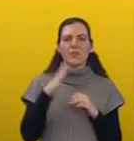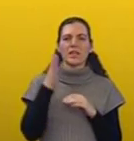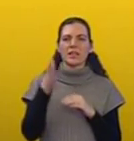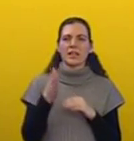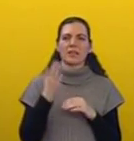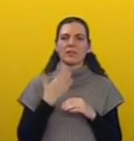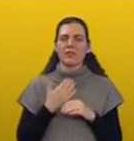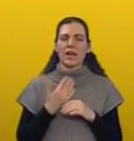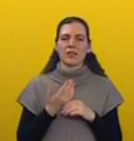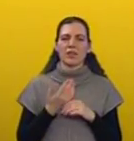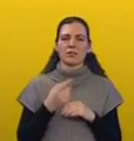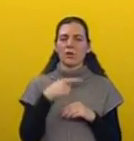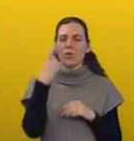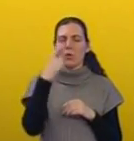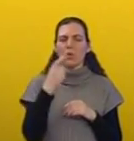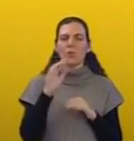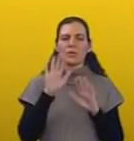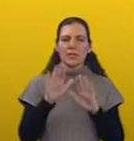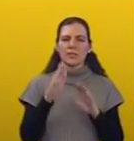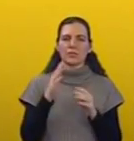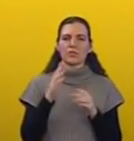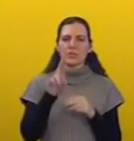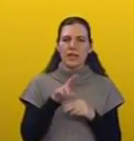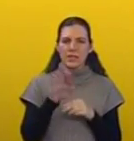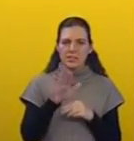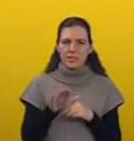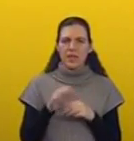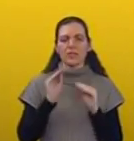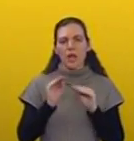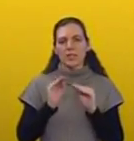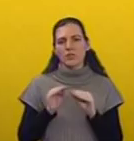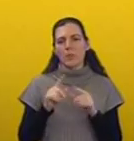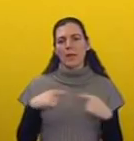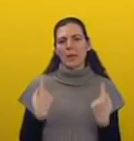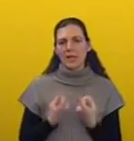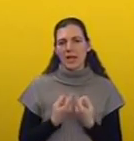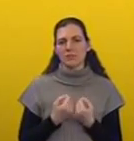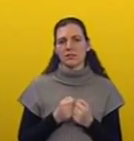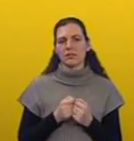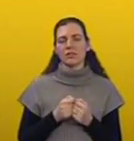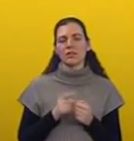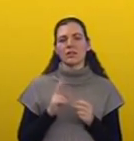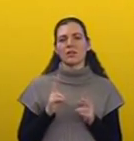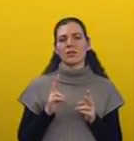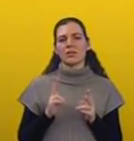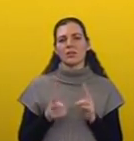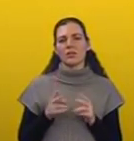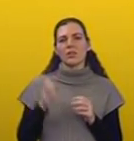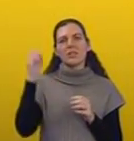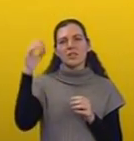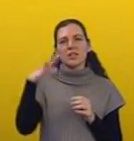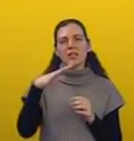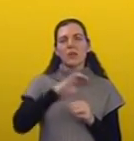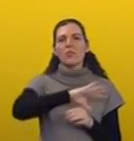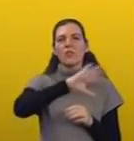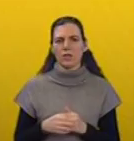Akik egy vallás nevében hajtanak végre fundamentalista vagy terrorista cselekedeteket, Isten káromlást követnek el, fogalmazott a keresztutat követően